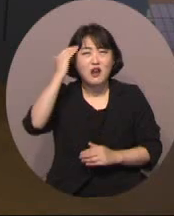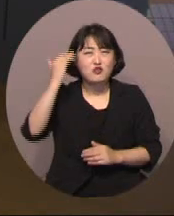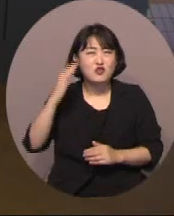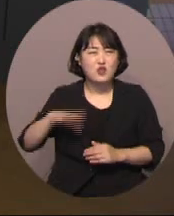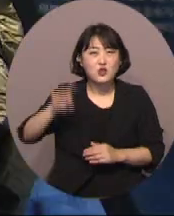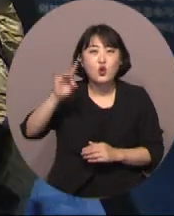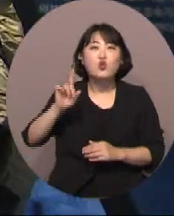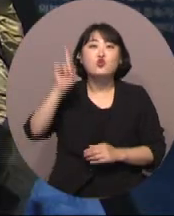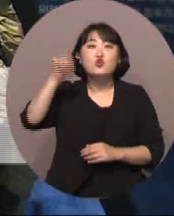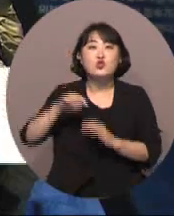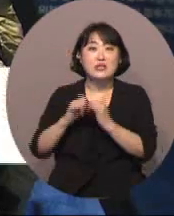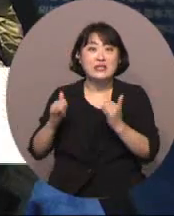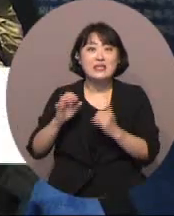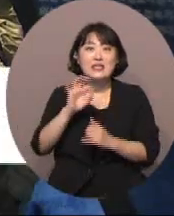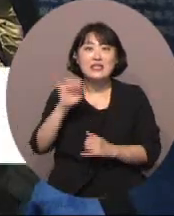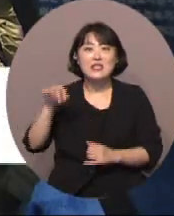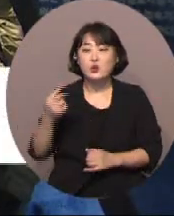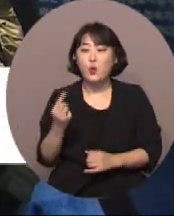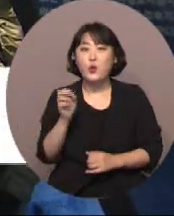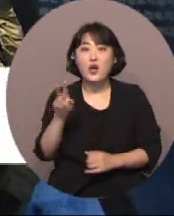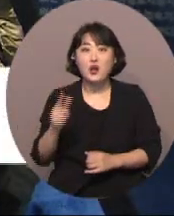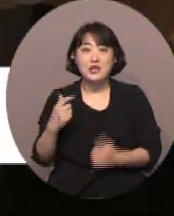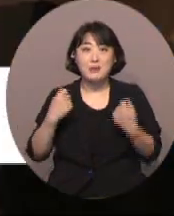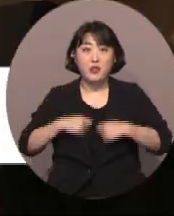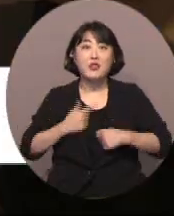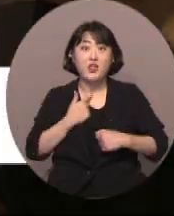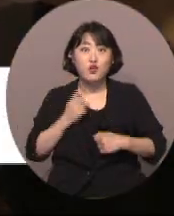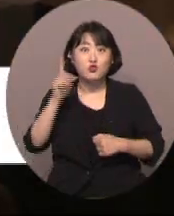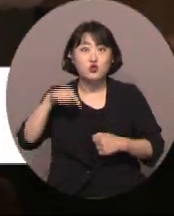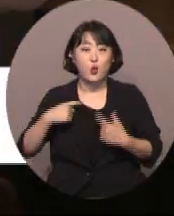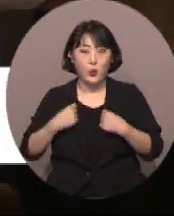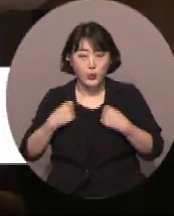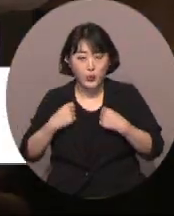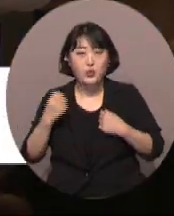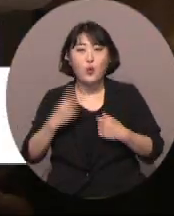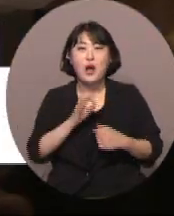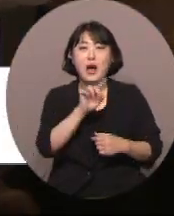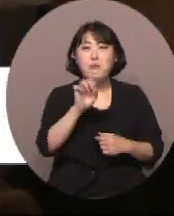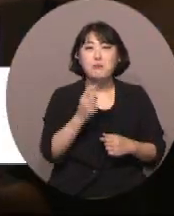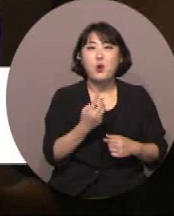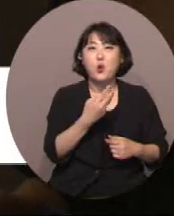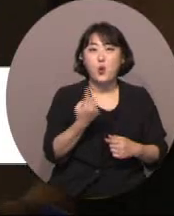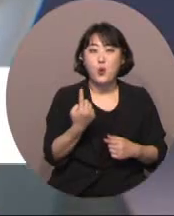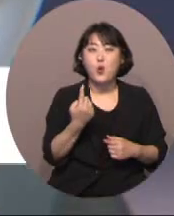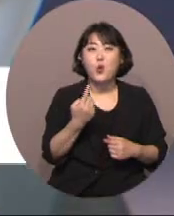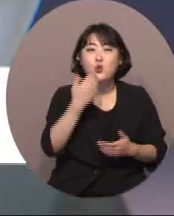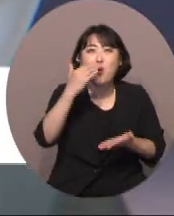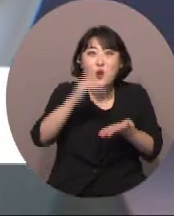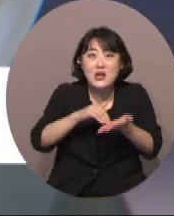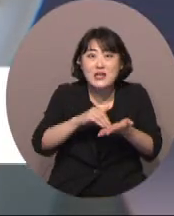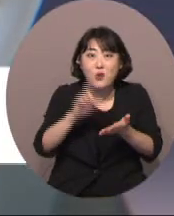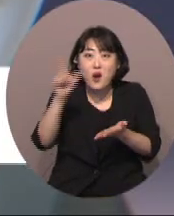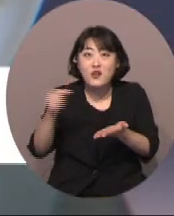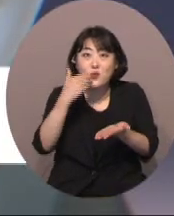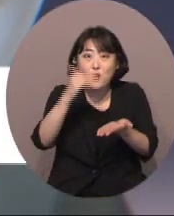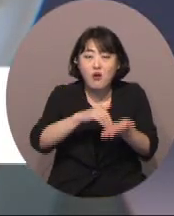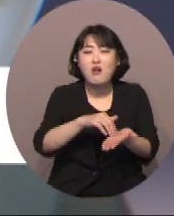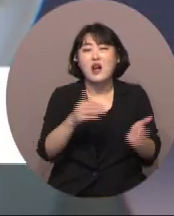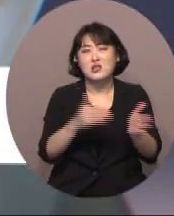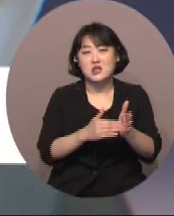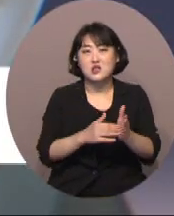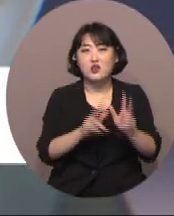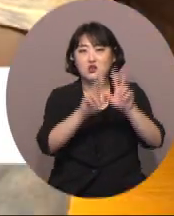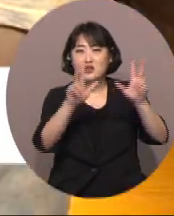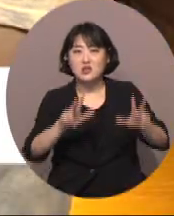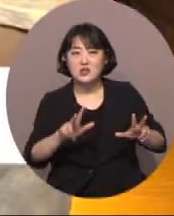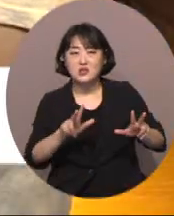최초의 우주인인 이소연 박사가 입었던 우주복과 아폴로 17호가 가져온 실제 월석을 비롯해 눈으로 달 표면을 보고